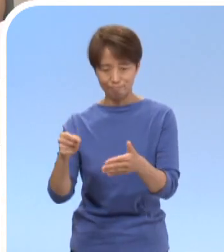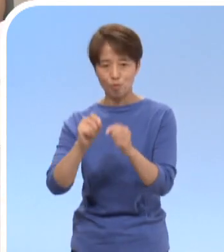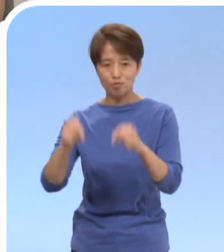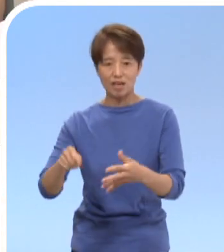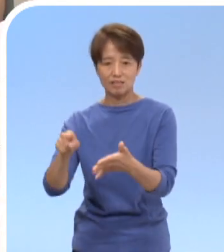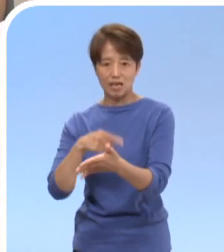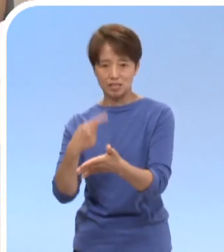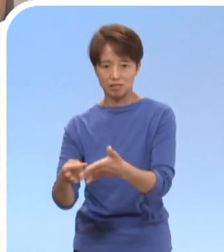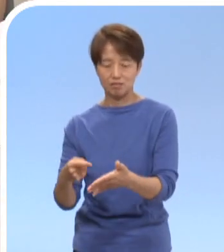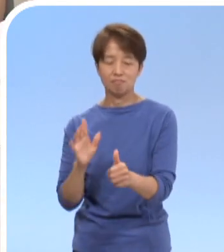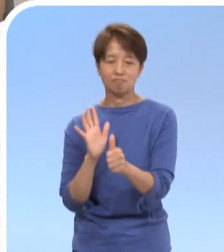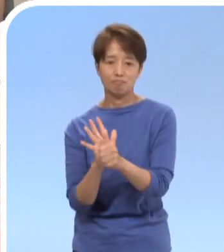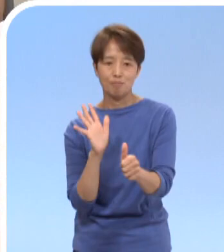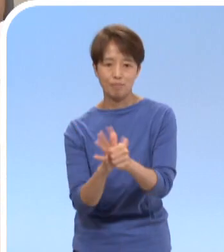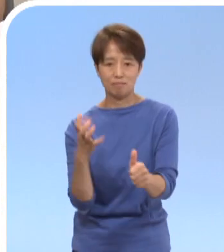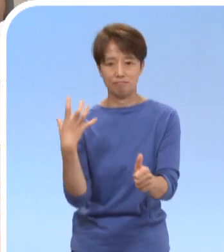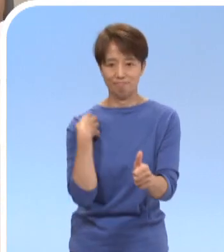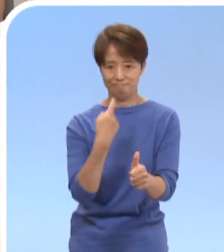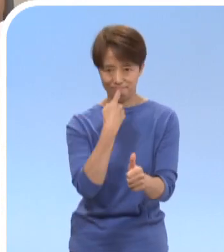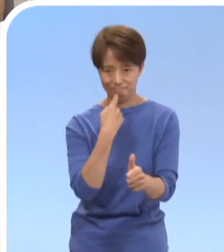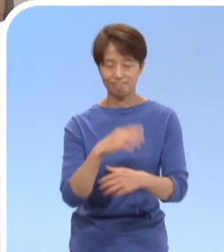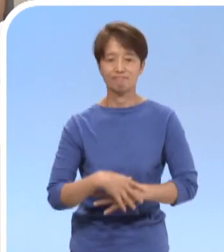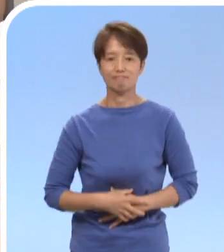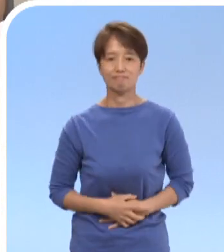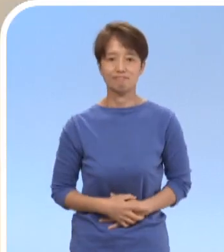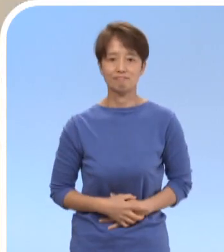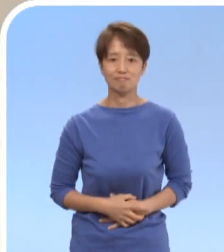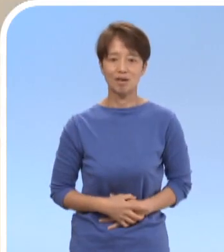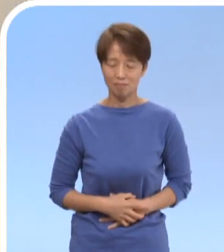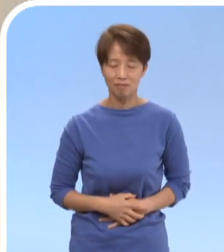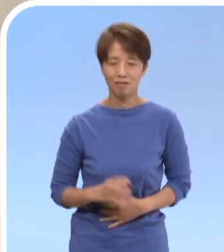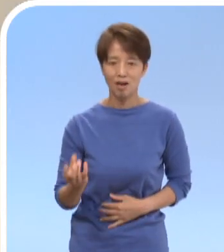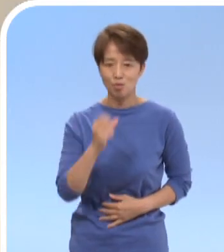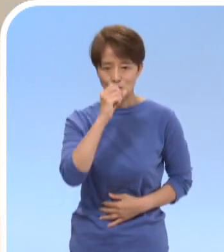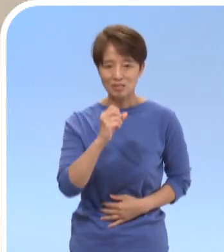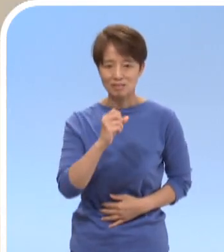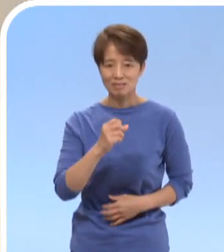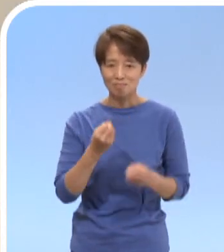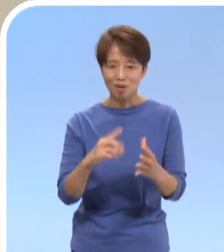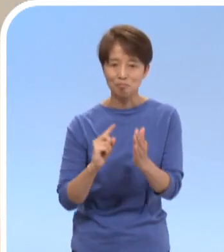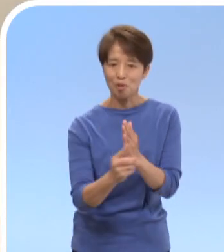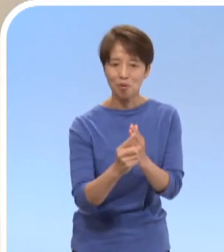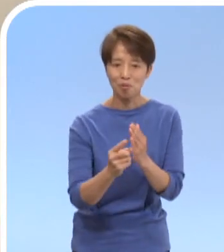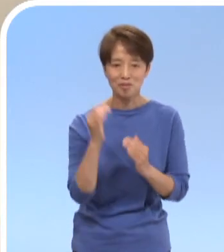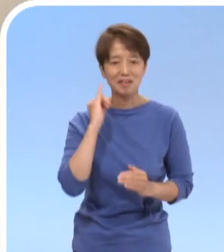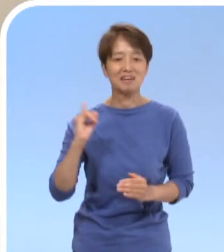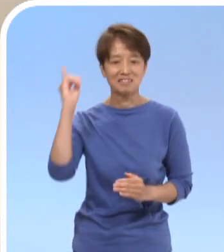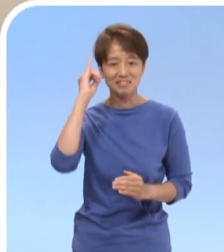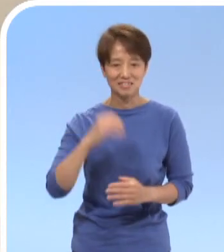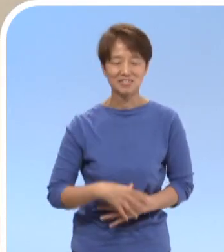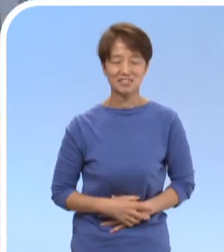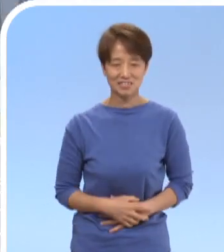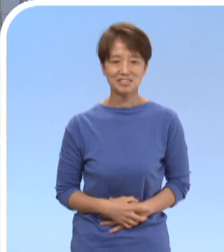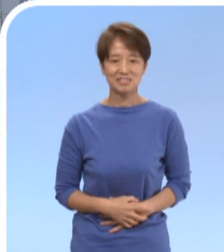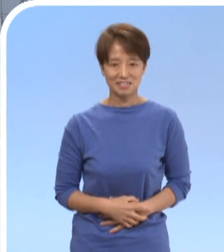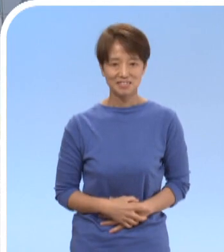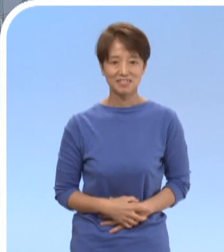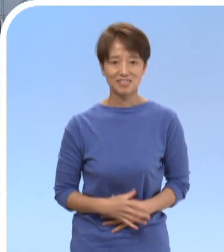用から保守までトータルサポートしている会社となります。 かっこいいね。 すごい 最先端な感じですね、 はい、すごいです